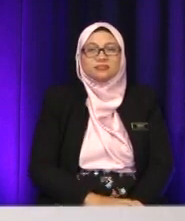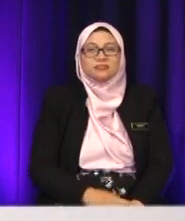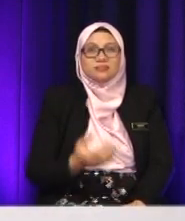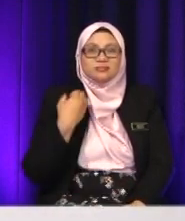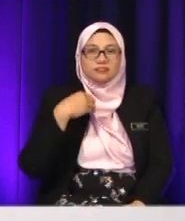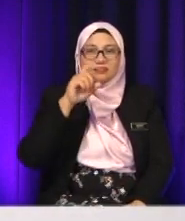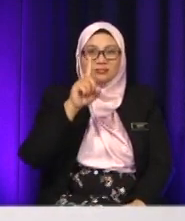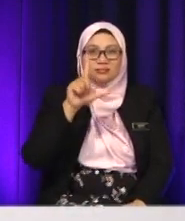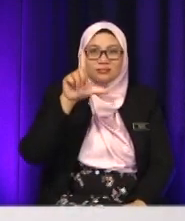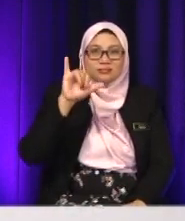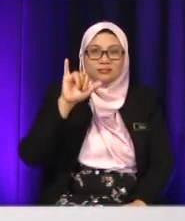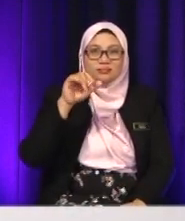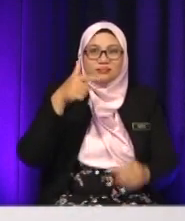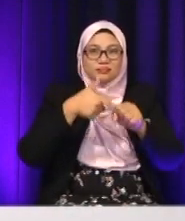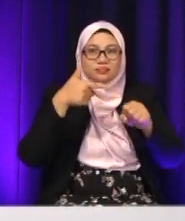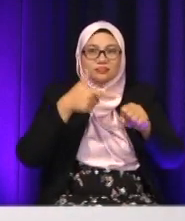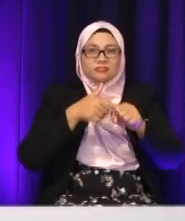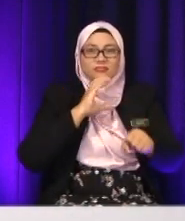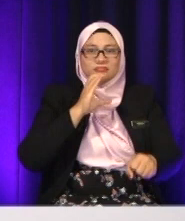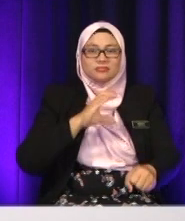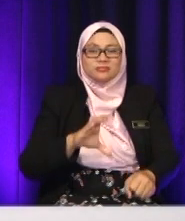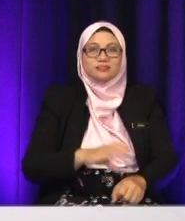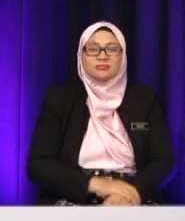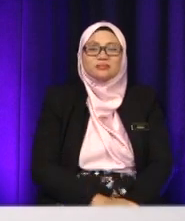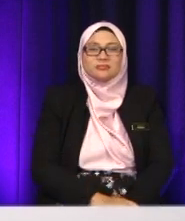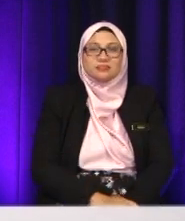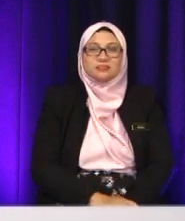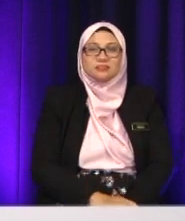saja Oke seperti yang saja